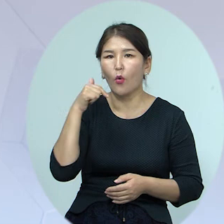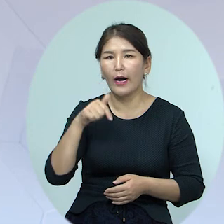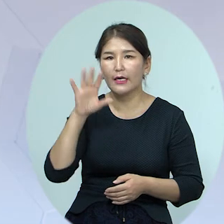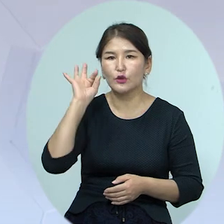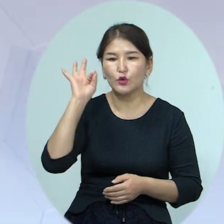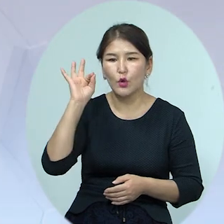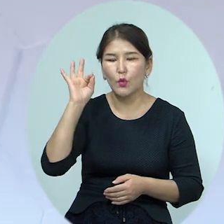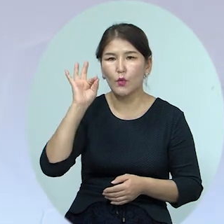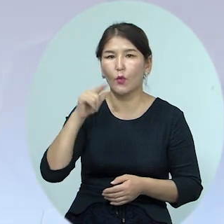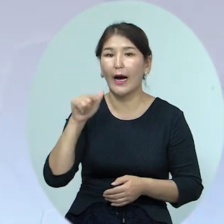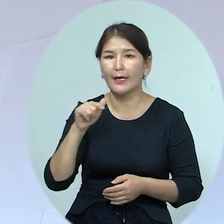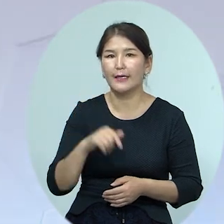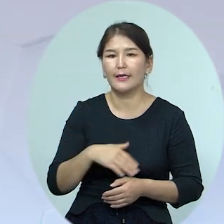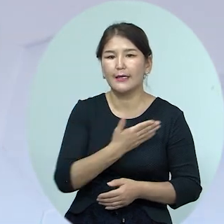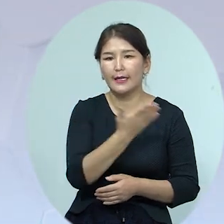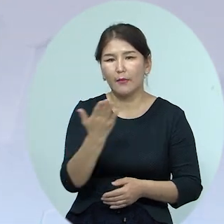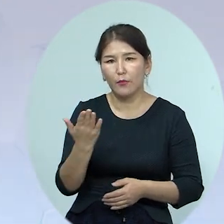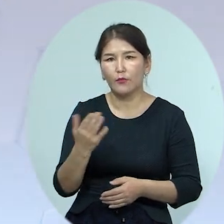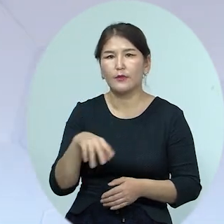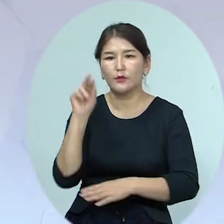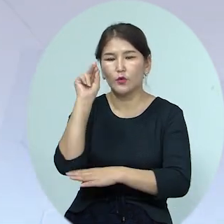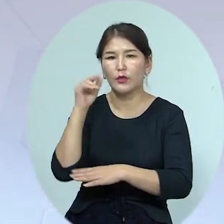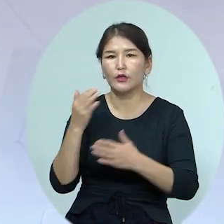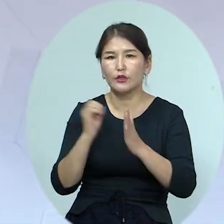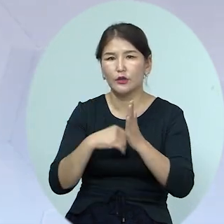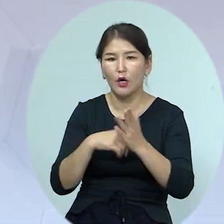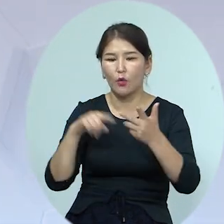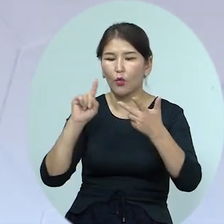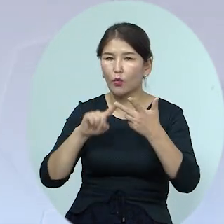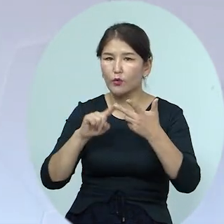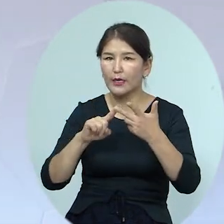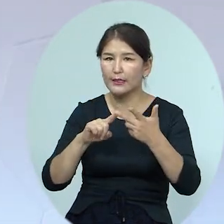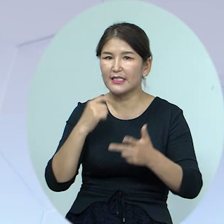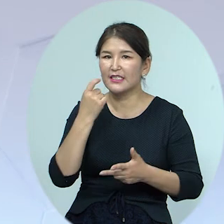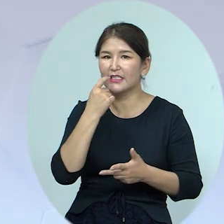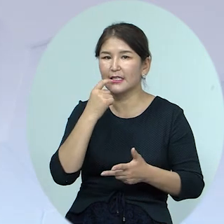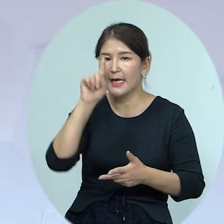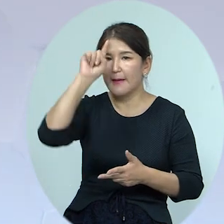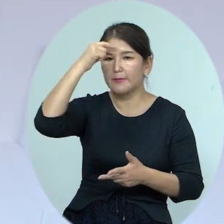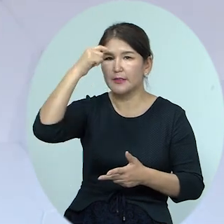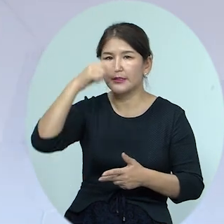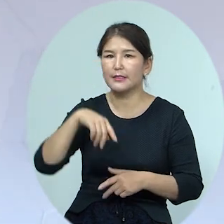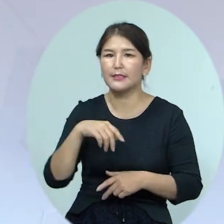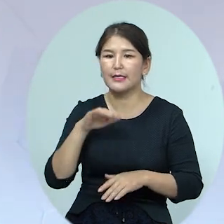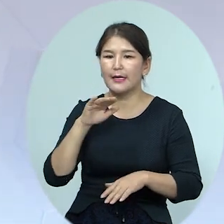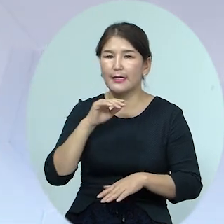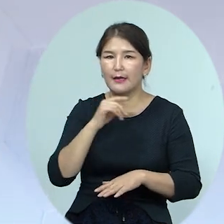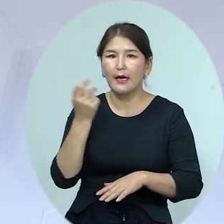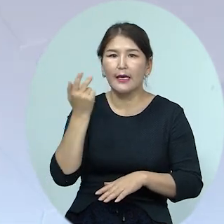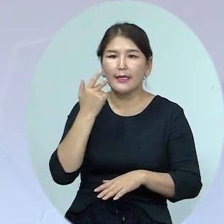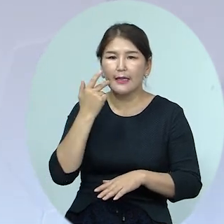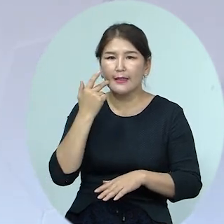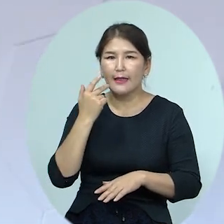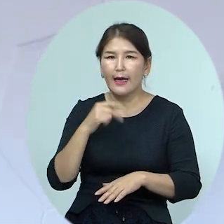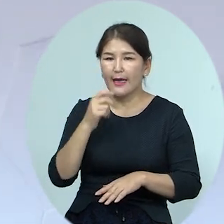арчилж цэвэрлэж өгч сургах нь байна. 3-дугаарт нь шүдний эмчийн тогтмол хяналтанд байх нь хүүхдийнхаа